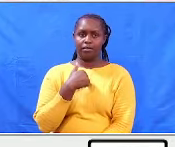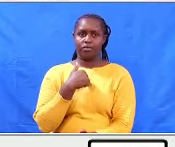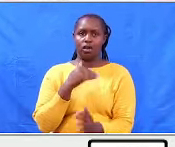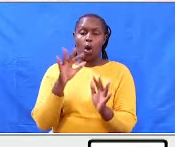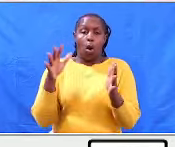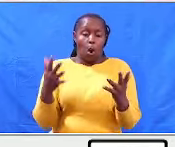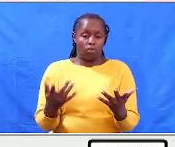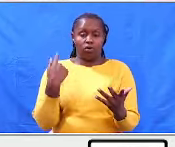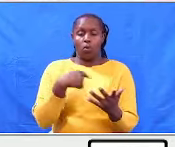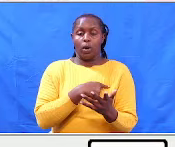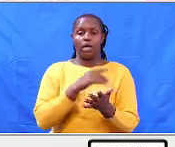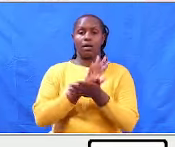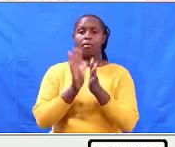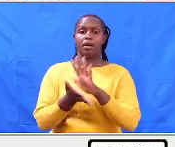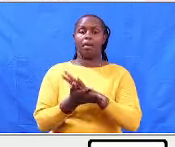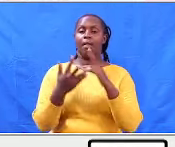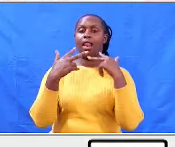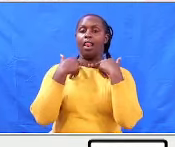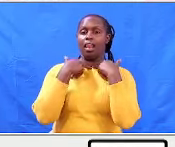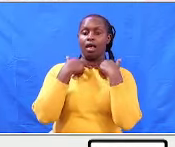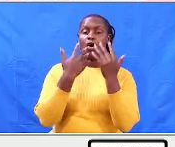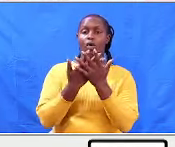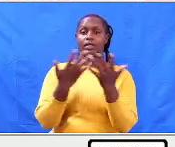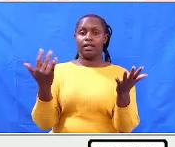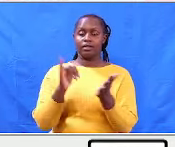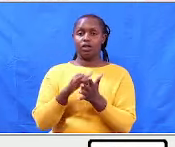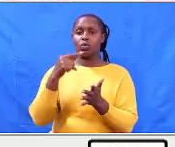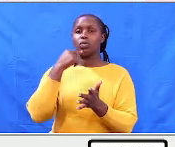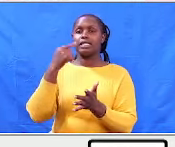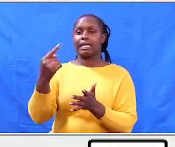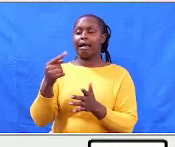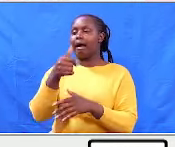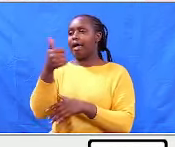become victims of the things we accuse others of doing.